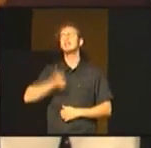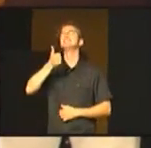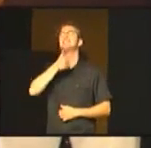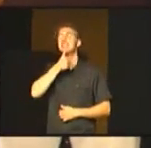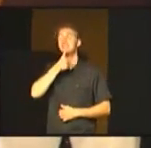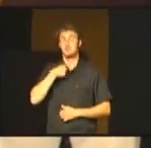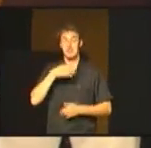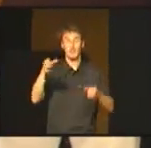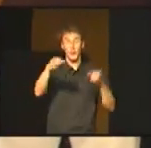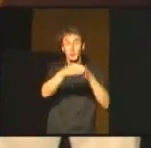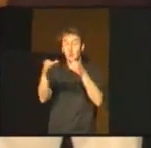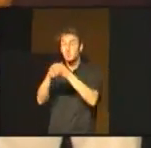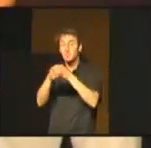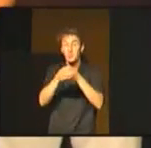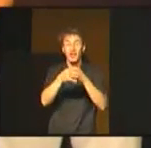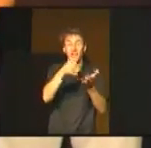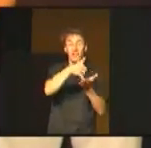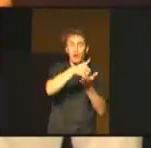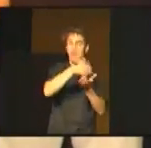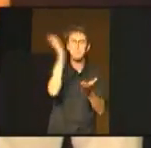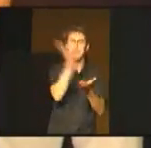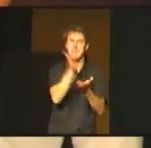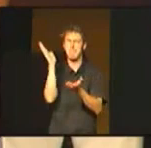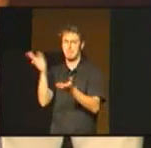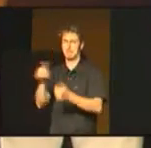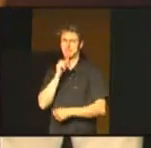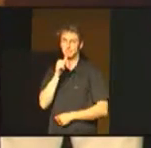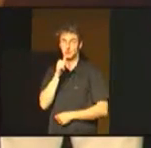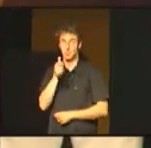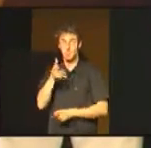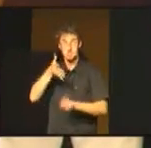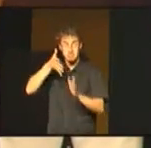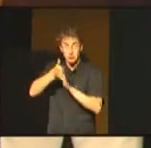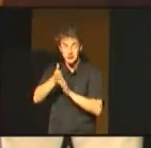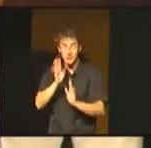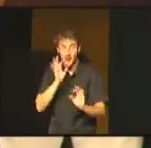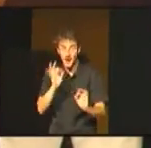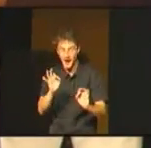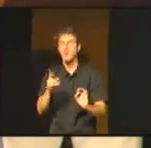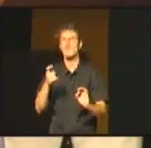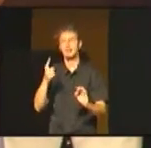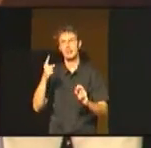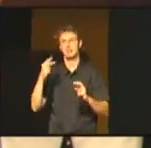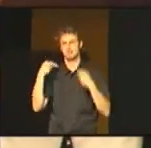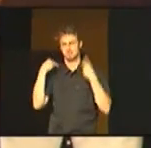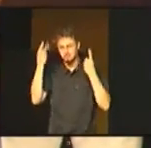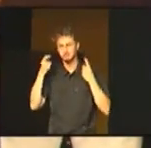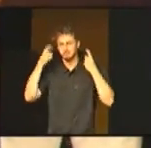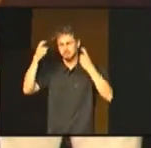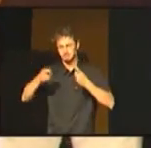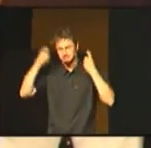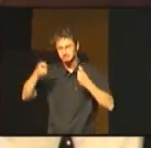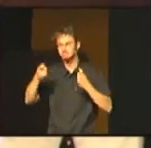menys afavorits. Aquesta situació demana una actuació enèrgica per part de l'administració